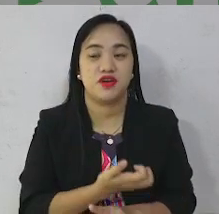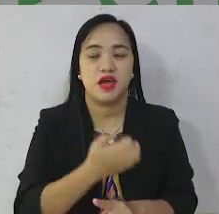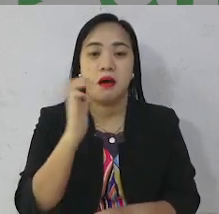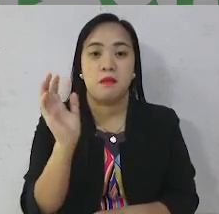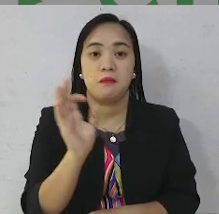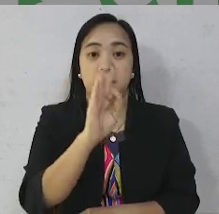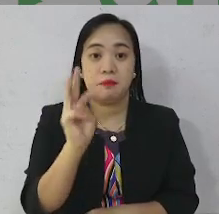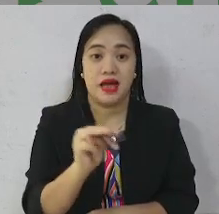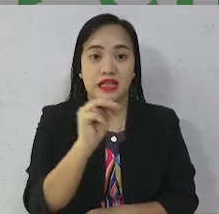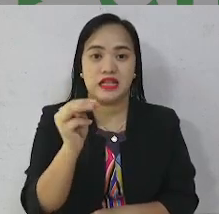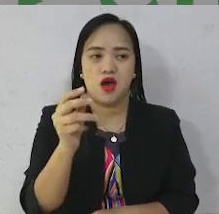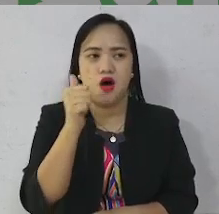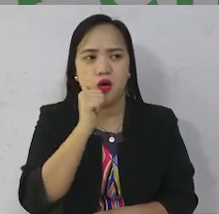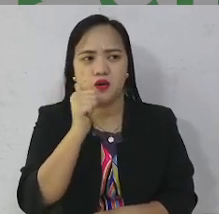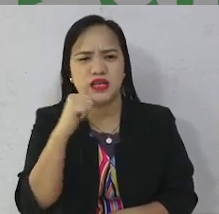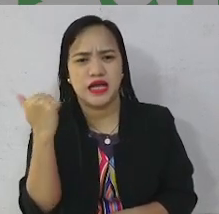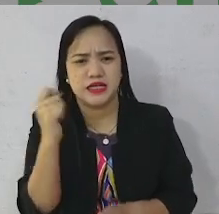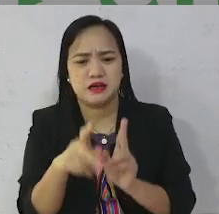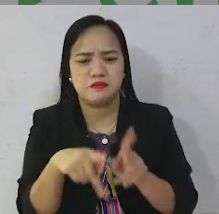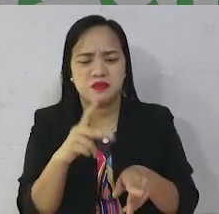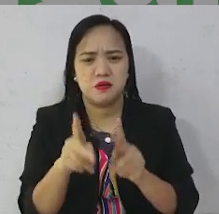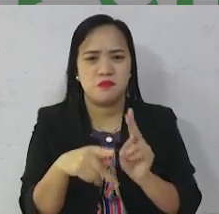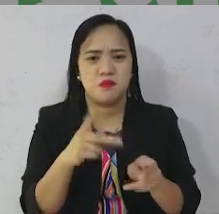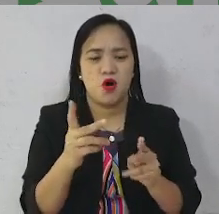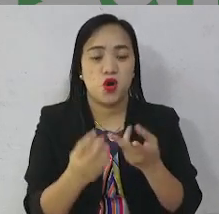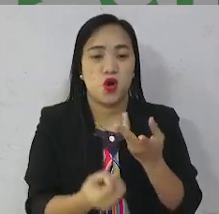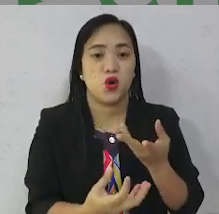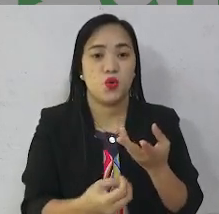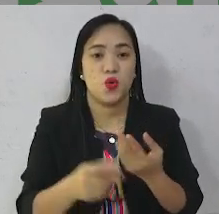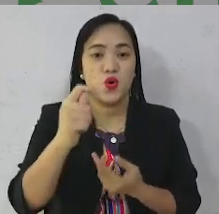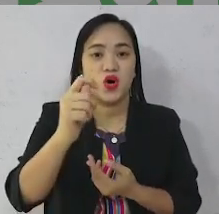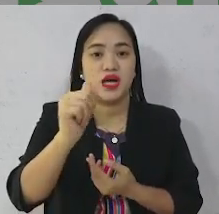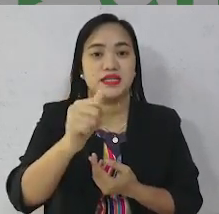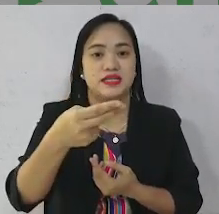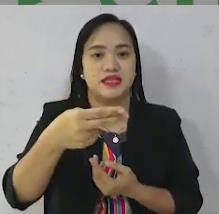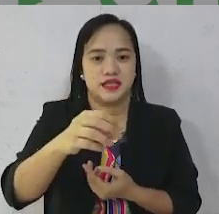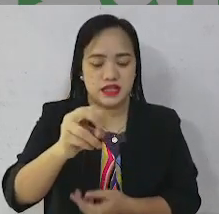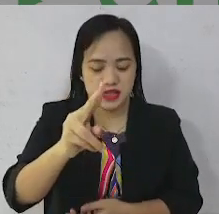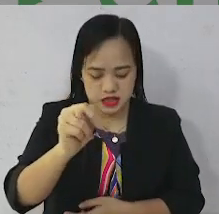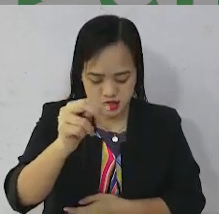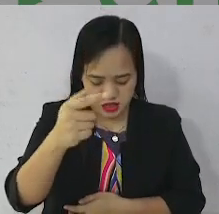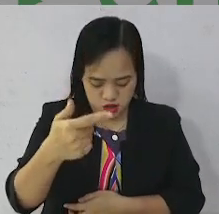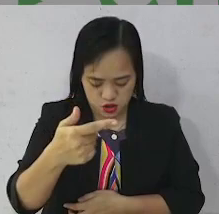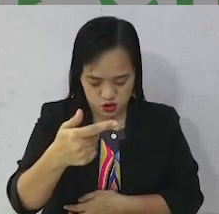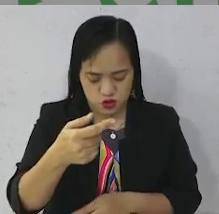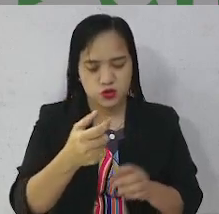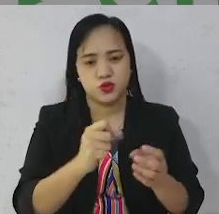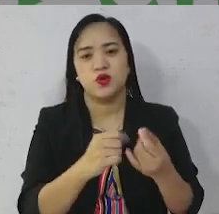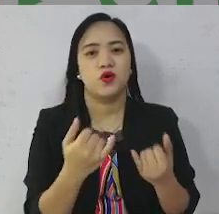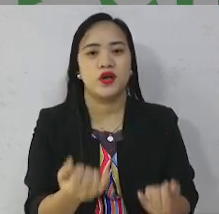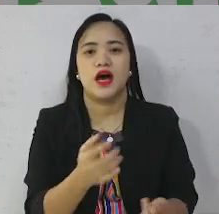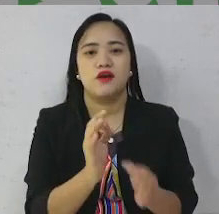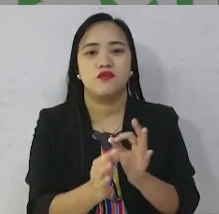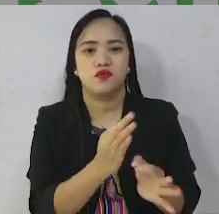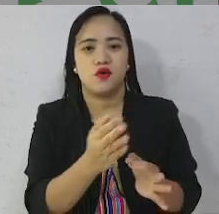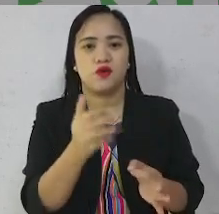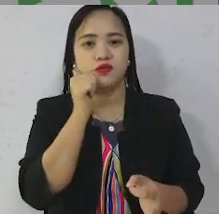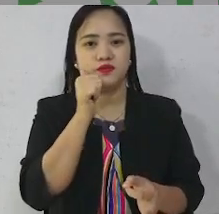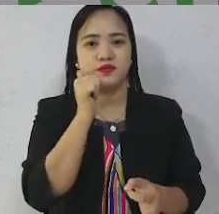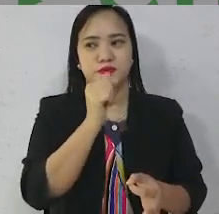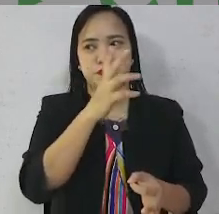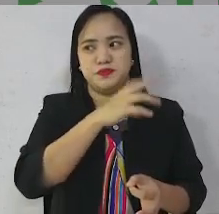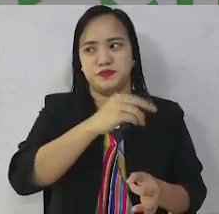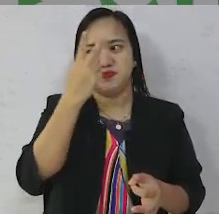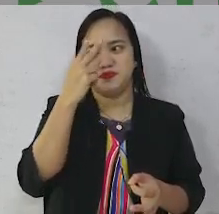kasi bukas pa ka makakain yan Oo So ano mga kapad Kawawa naman n Damay na naman yung karne